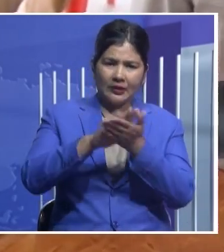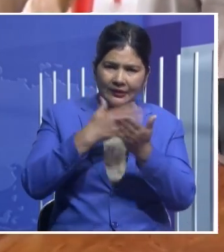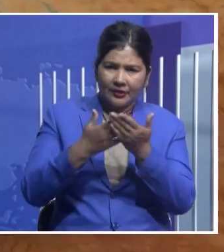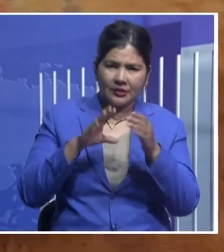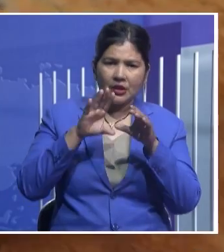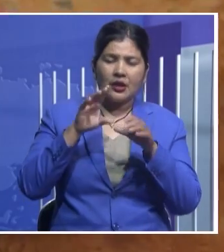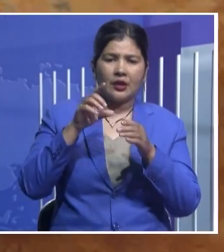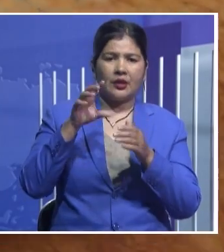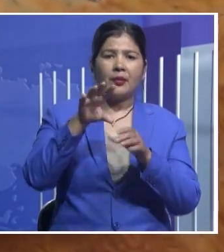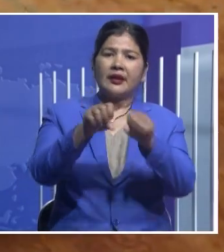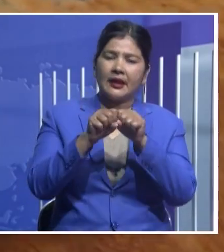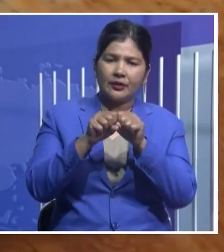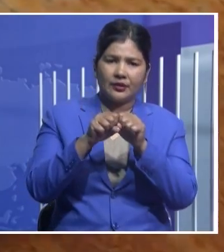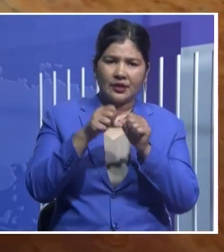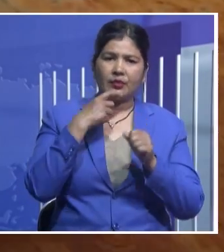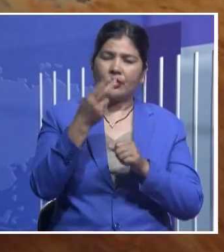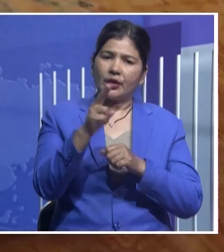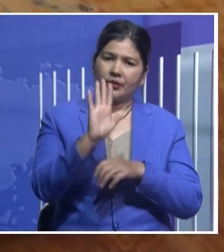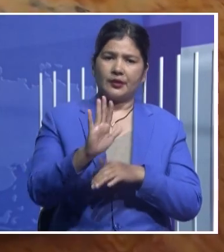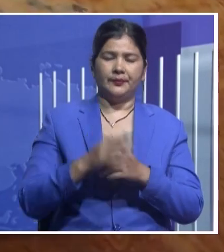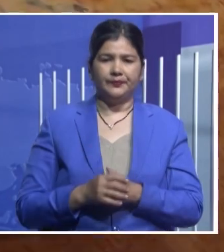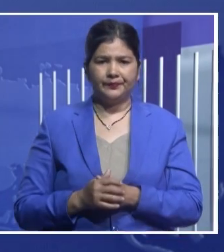परेको डिएसपी न्यौपानेले बताउनु भएको छ।